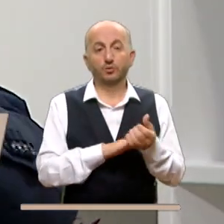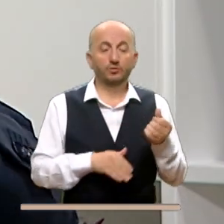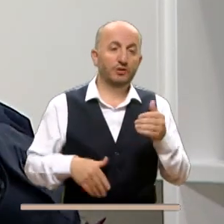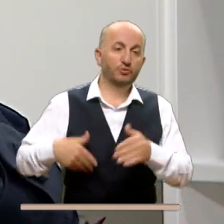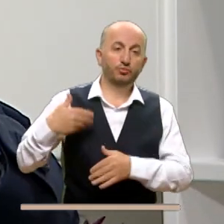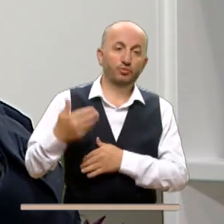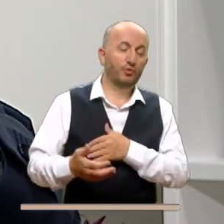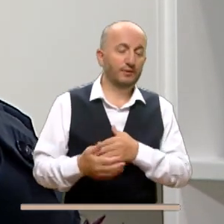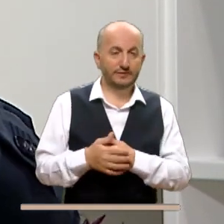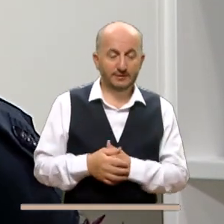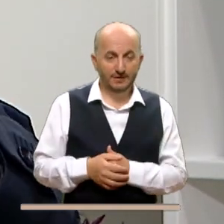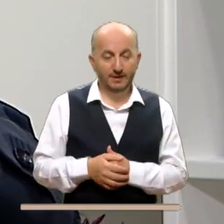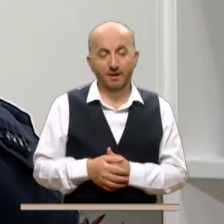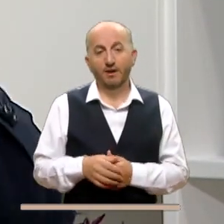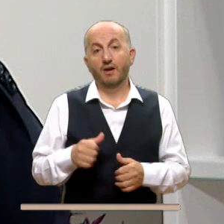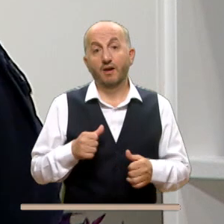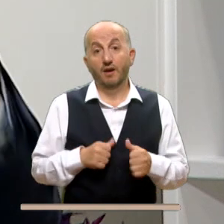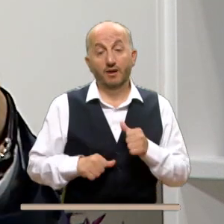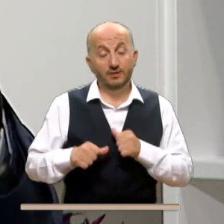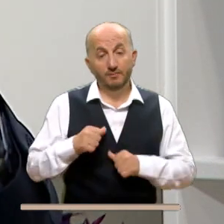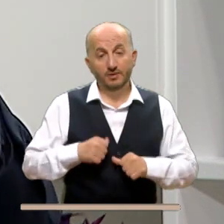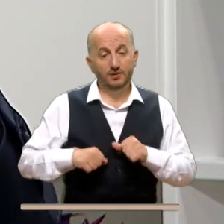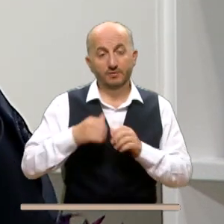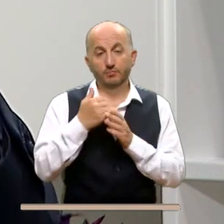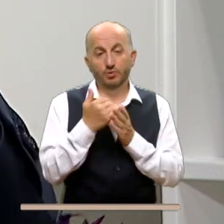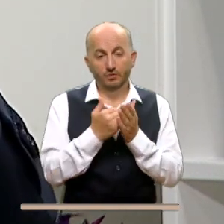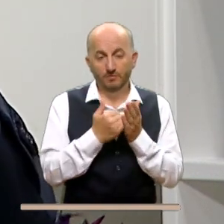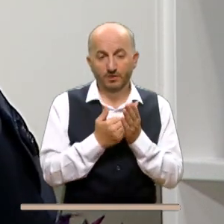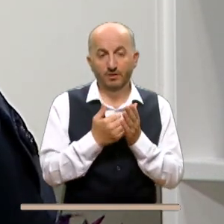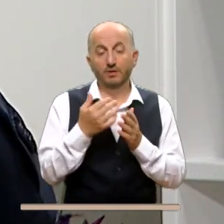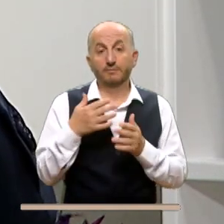akademik ilgileri, akademik programları olacak